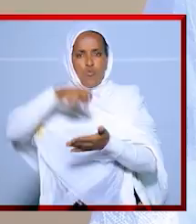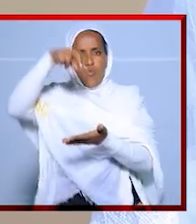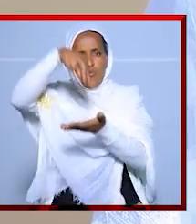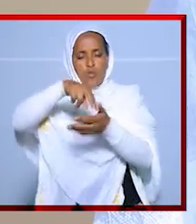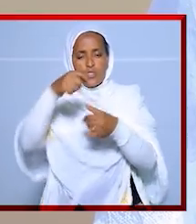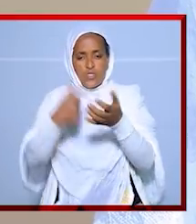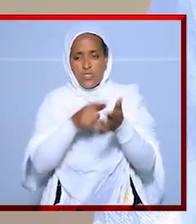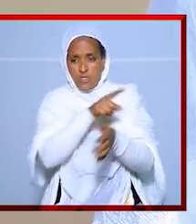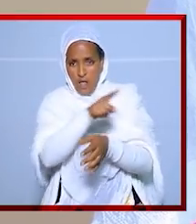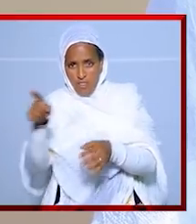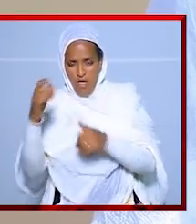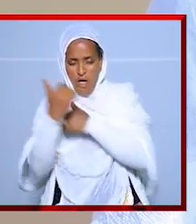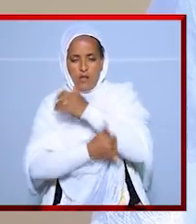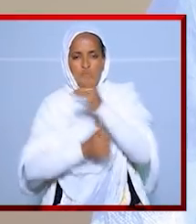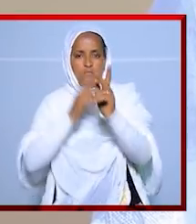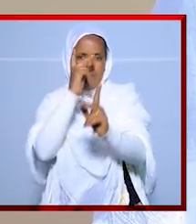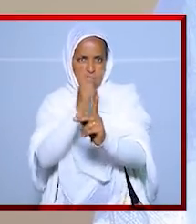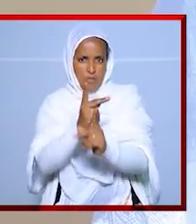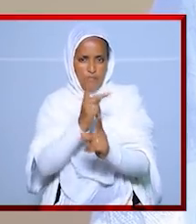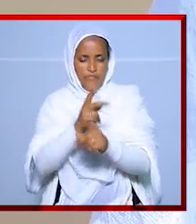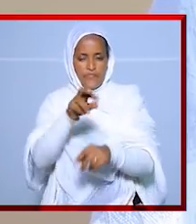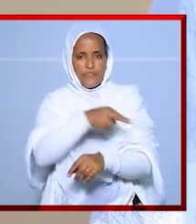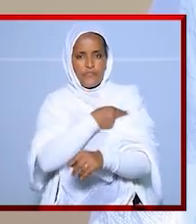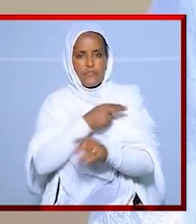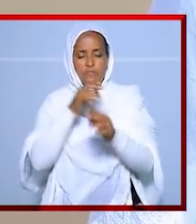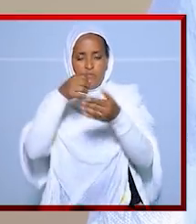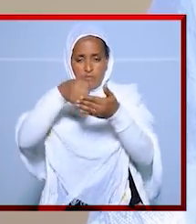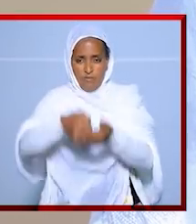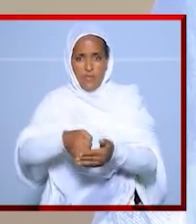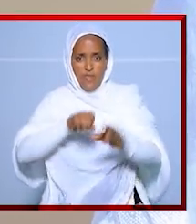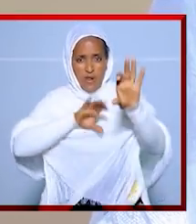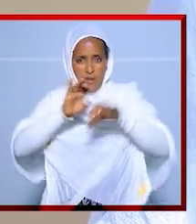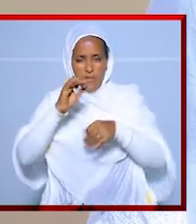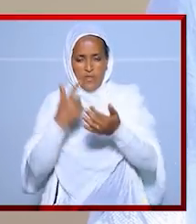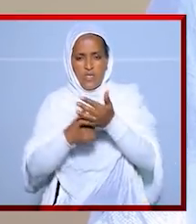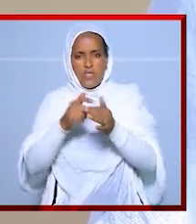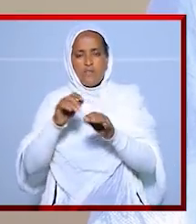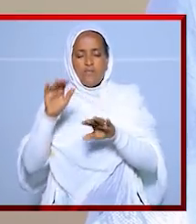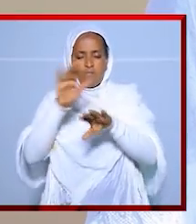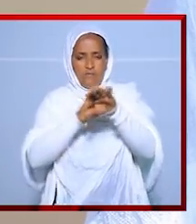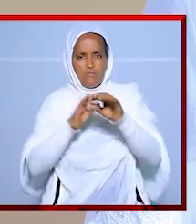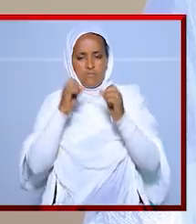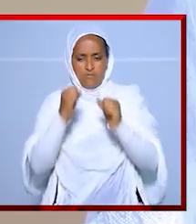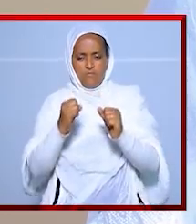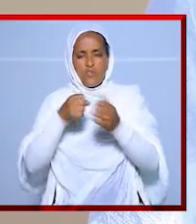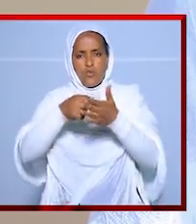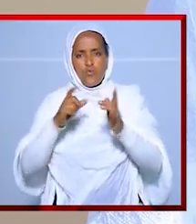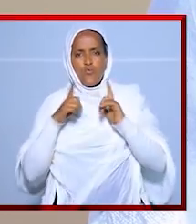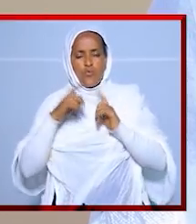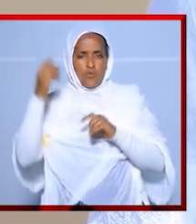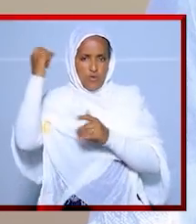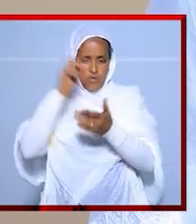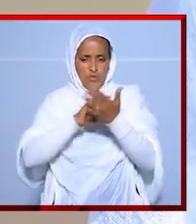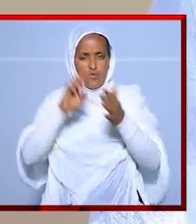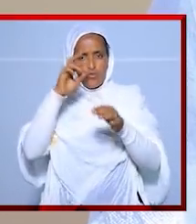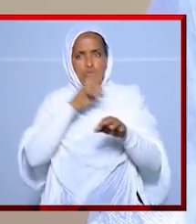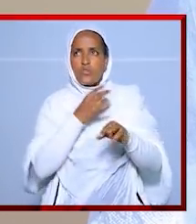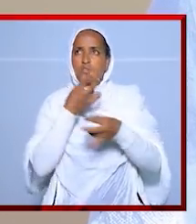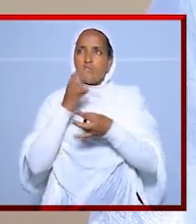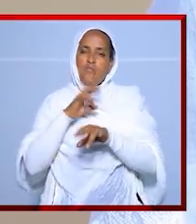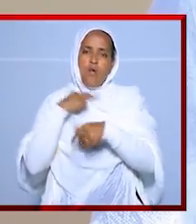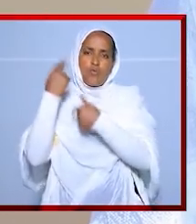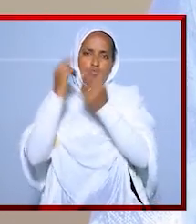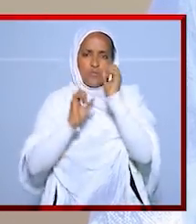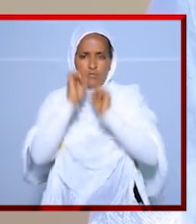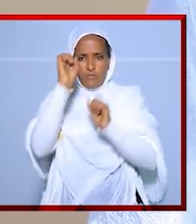ጸንቶ ቆሟል። ስለዚህ እናንተም አገራችሁን ለማስጠበቅ ሃይማኖታችሁን ለማጽናት እንዲጠባቱ ይኖራችሁ ብለው የሰገሌ ጦርነት ጊዜ ቅዱስ እስጢፋኖስ